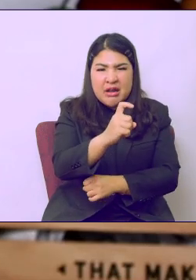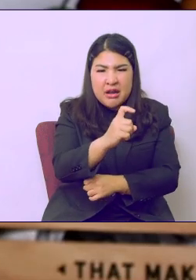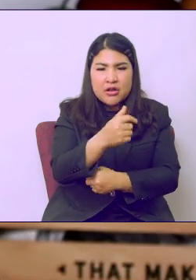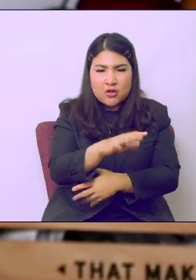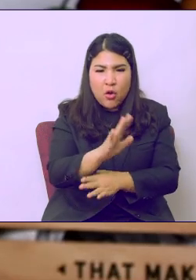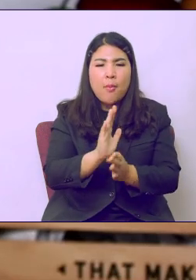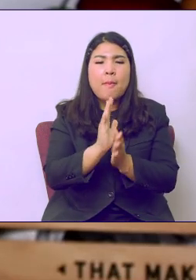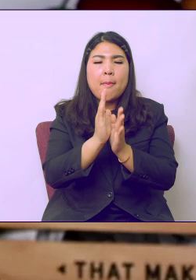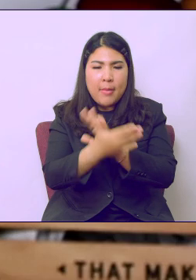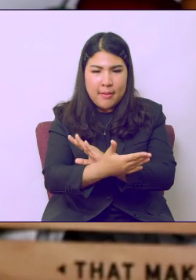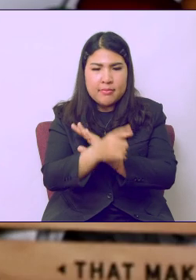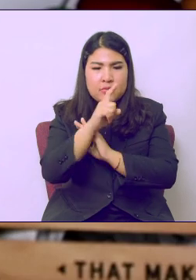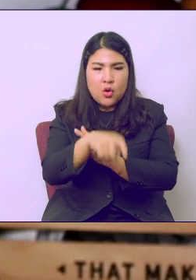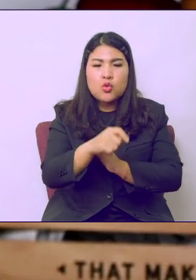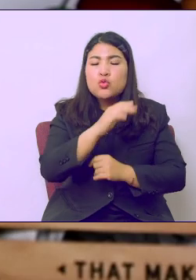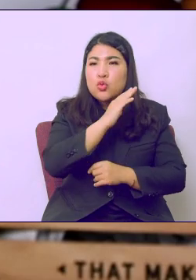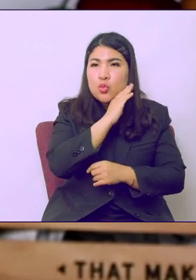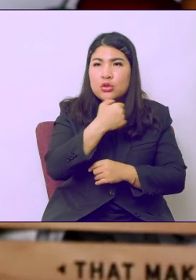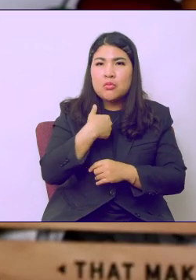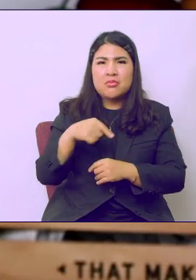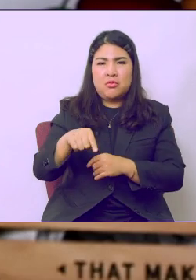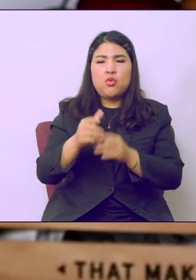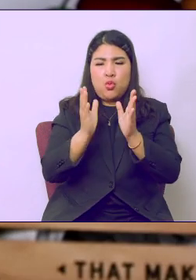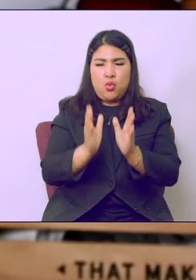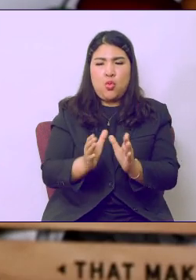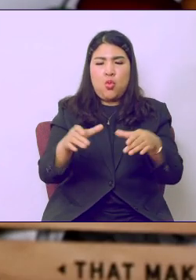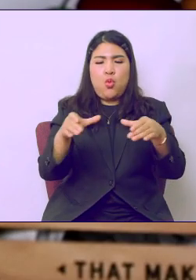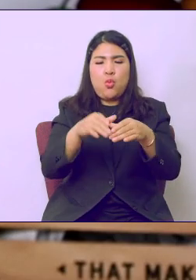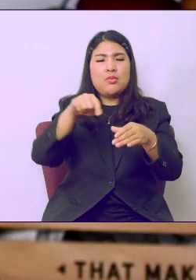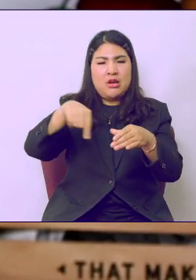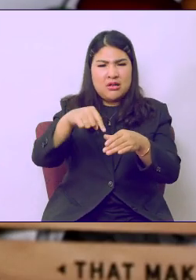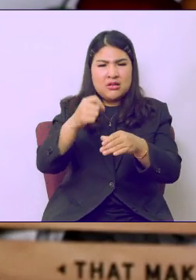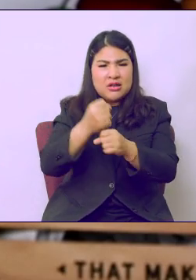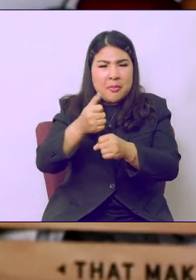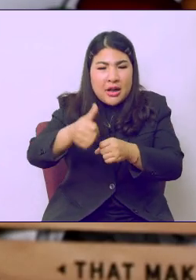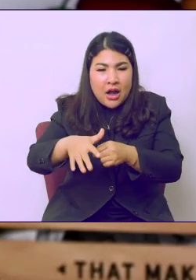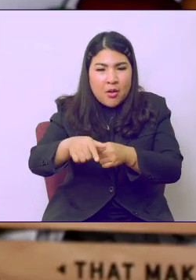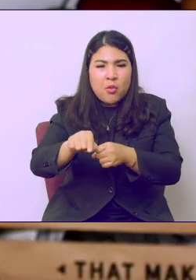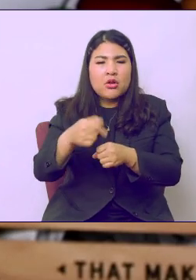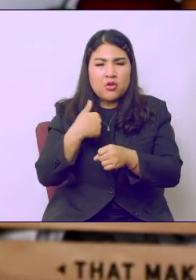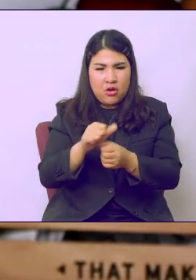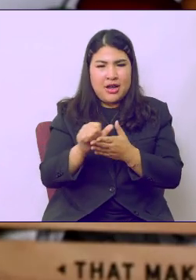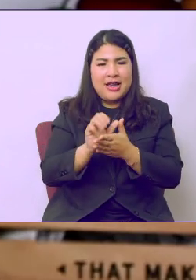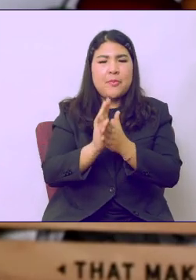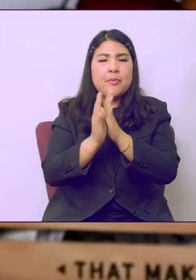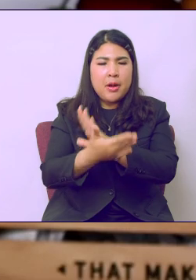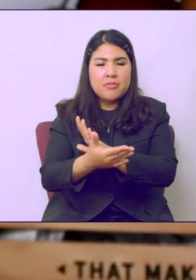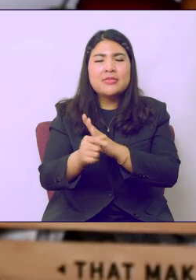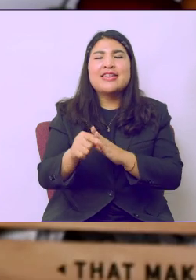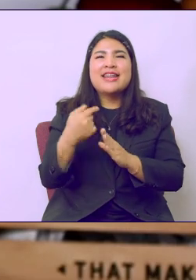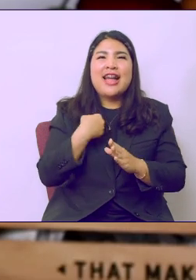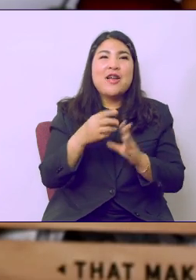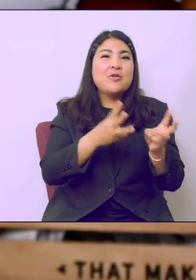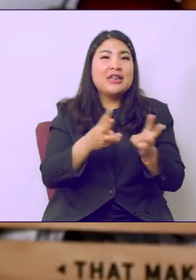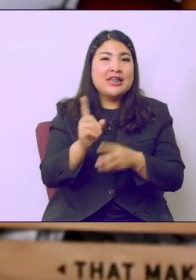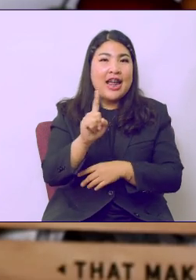อย่างสมาธิอ่ะถ้าน้องน้องน้องกลุ่มเนี้ยสมองพิการทำไม่ได้เดี๋ยวผมก็ต้องกลับไปคิดว่าเอ๊ะจะทำยังไงให้ได้แต่จริงๆจริงๆก็เปิดเพลงให้น้องฟังอ่ะ